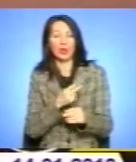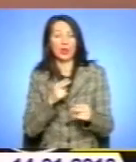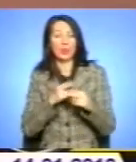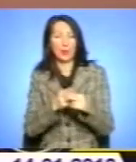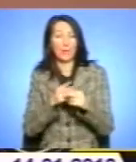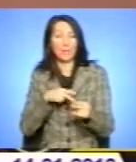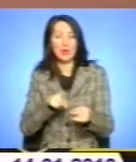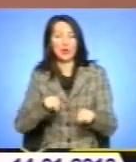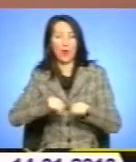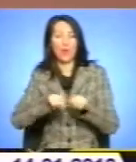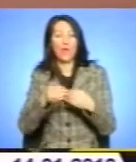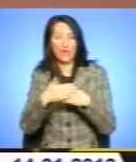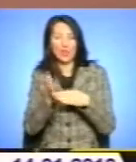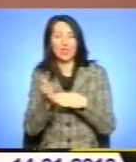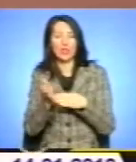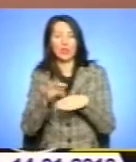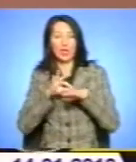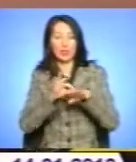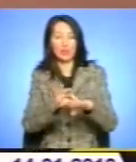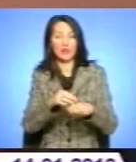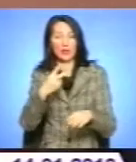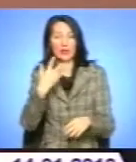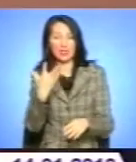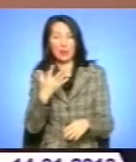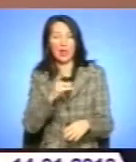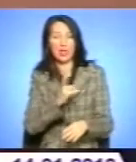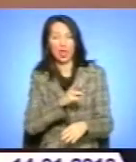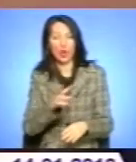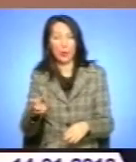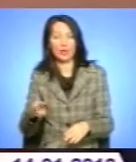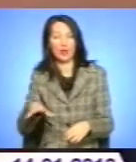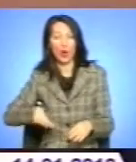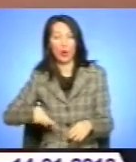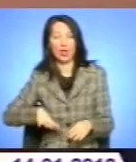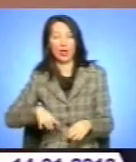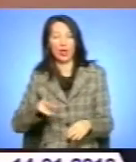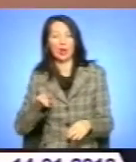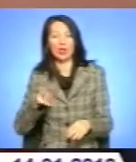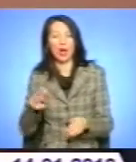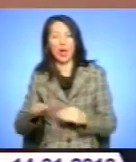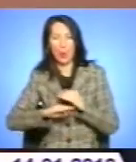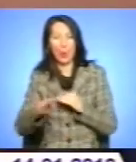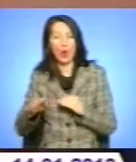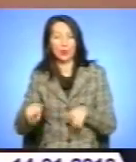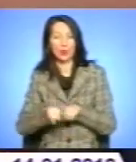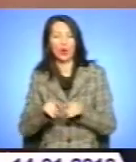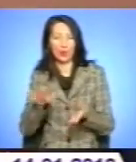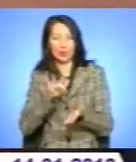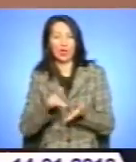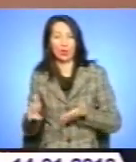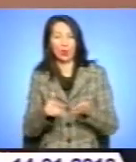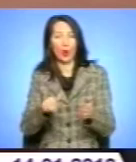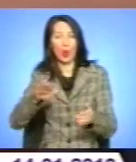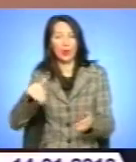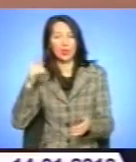і провів його 25 кілометрів, як польовими дорогами, так і періодично виходив на центральну дорогу. В подальшому він даного коня планував